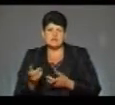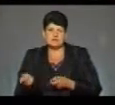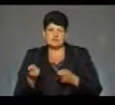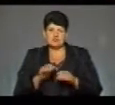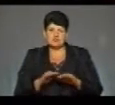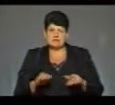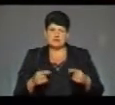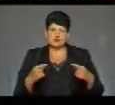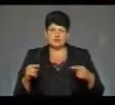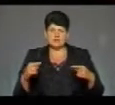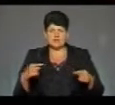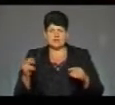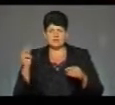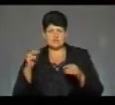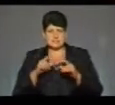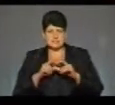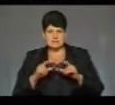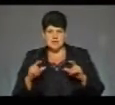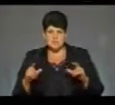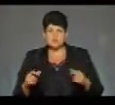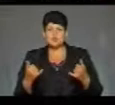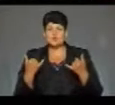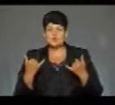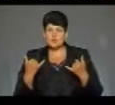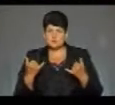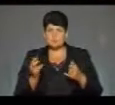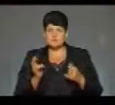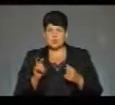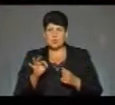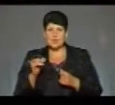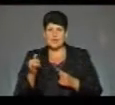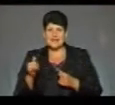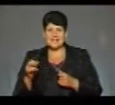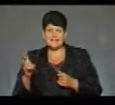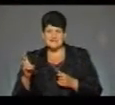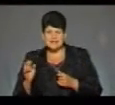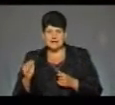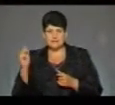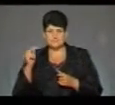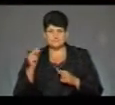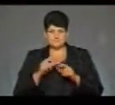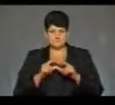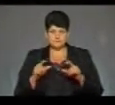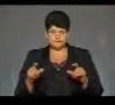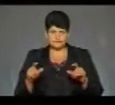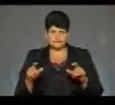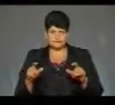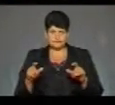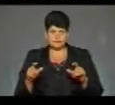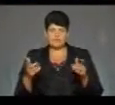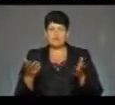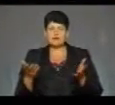до того чи іншого навчального закладу. Сьогодні ми відвідували Оліївську загальноосвітню школу,